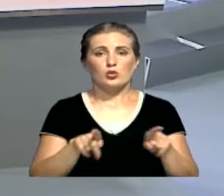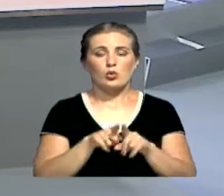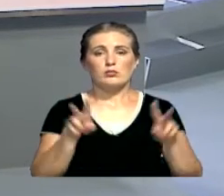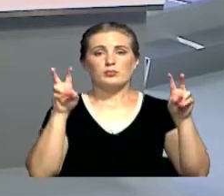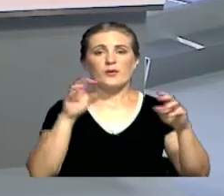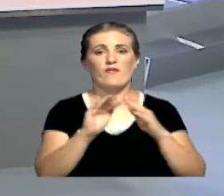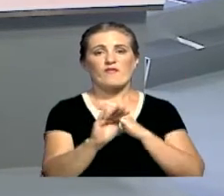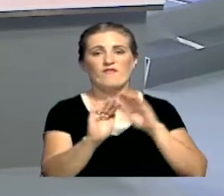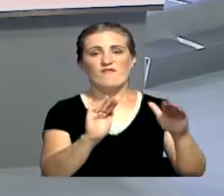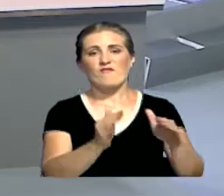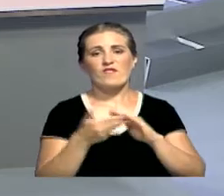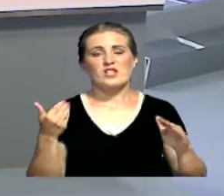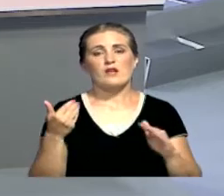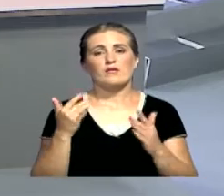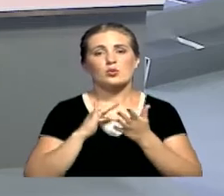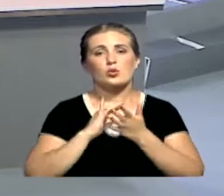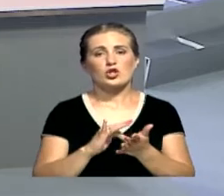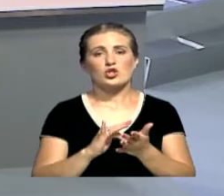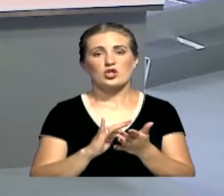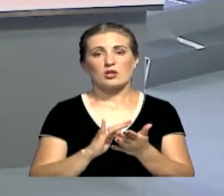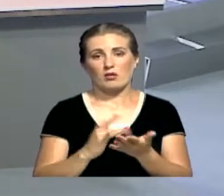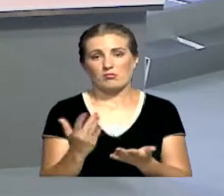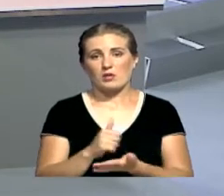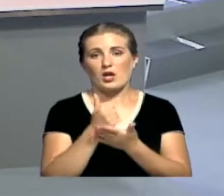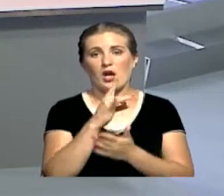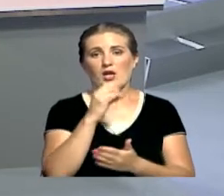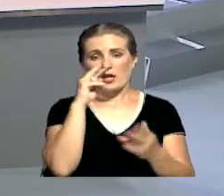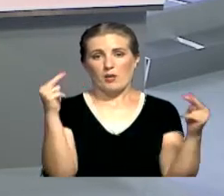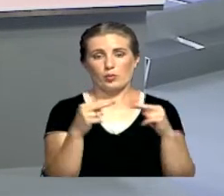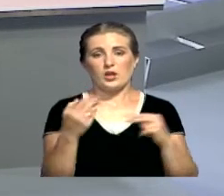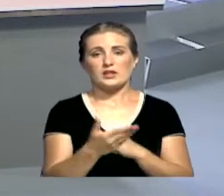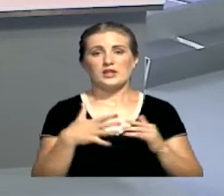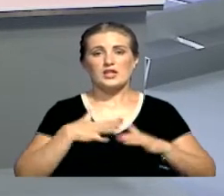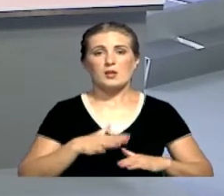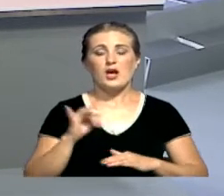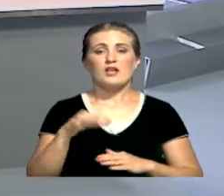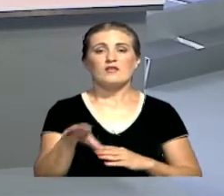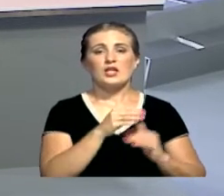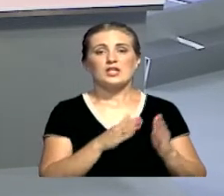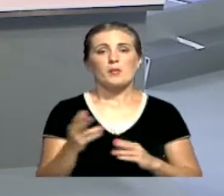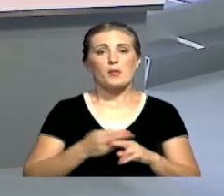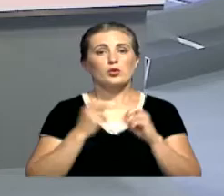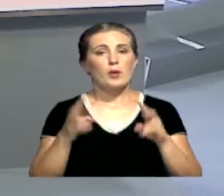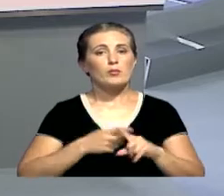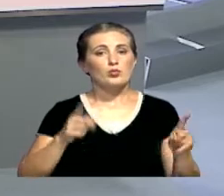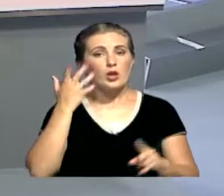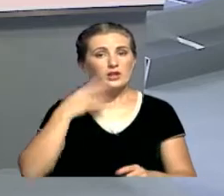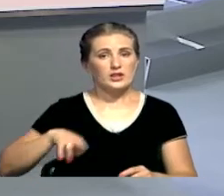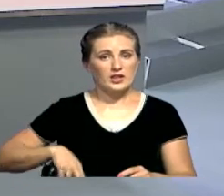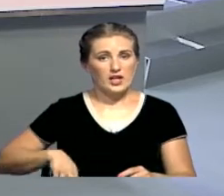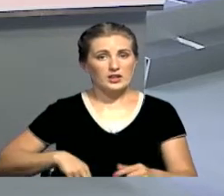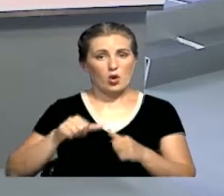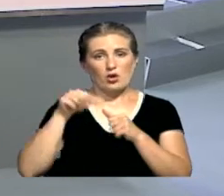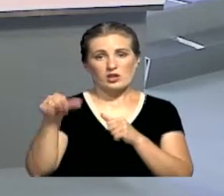и с одной стороны туристической и репутации крыма с другой стороны по большому-то счету всей системе безопасности потому что когда директор отдельно взятого